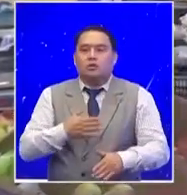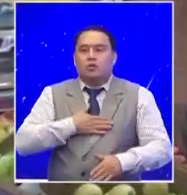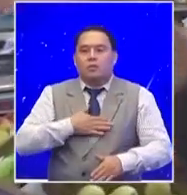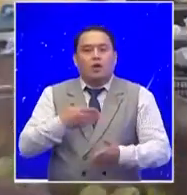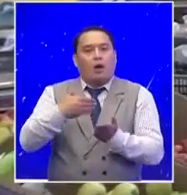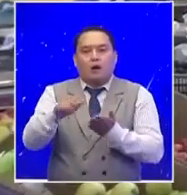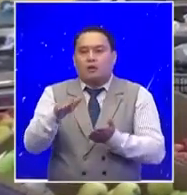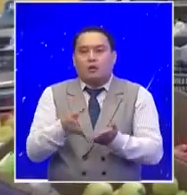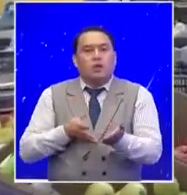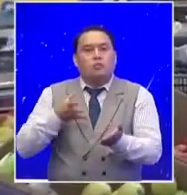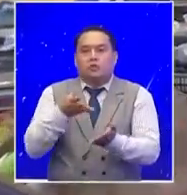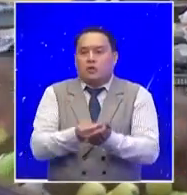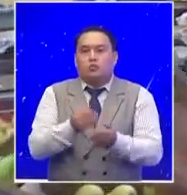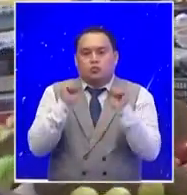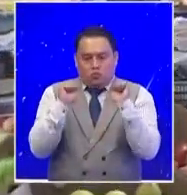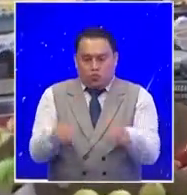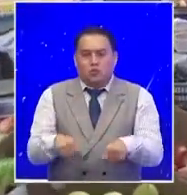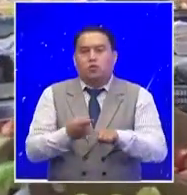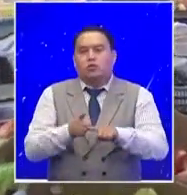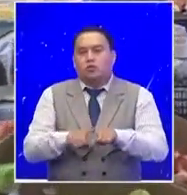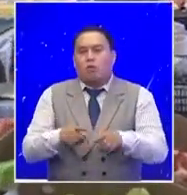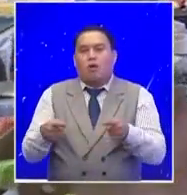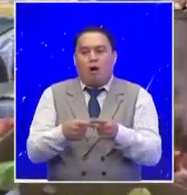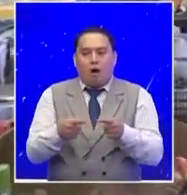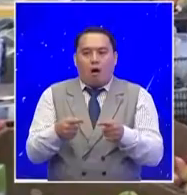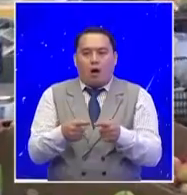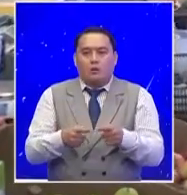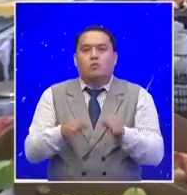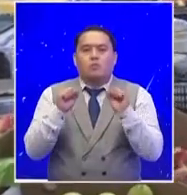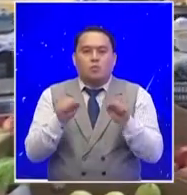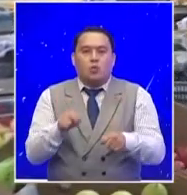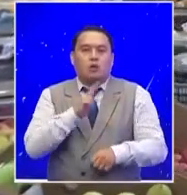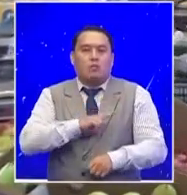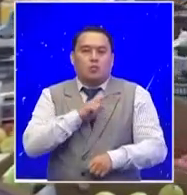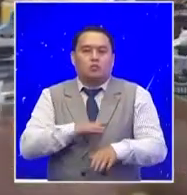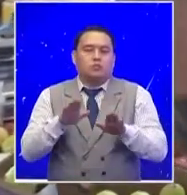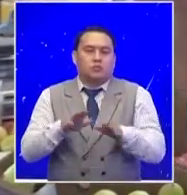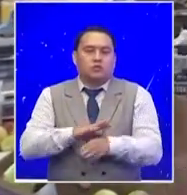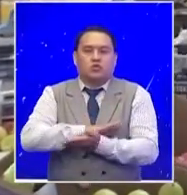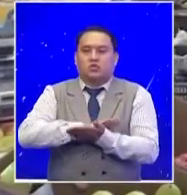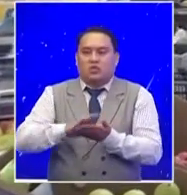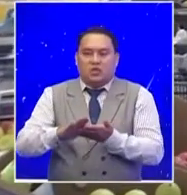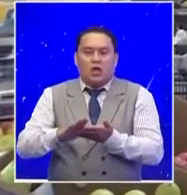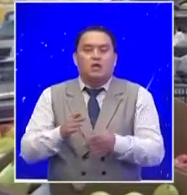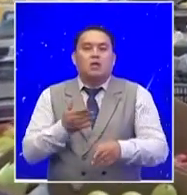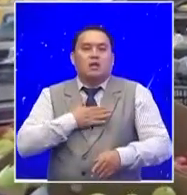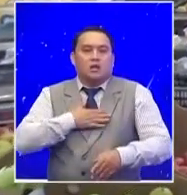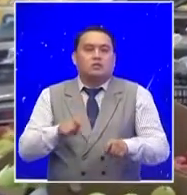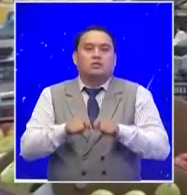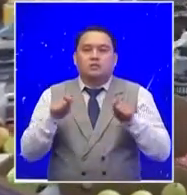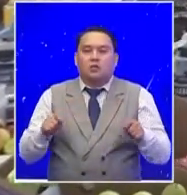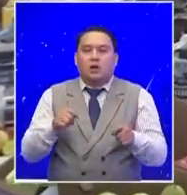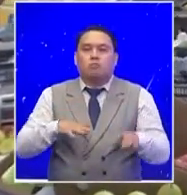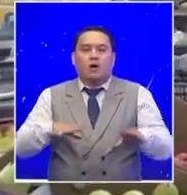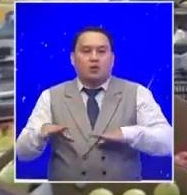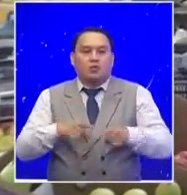не отказывается оплачивать налоги в казну города. И за аренду исправно бы платили, и свое рабочее место содержали бы в чистоте. Для нас делали небольшой